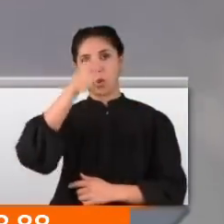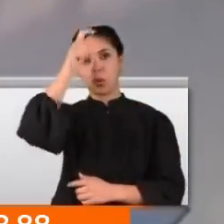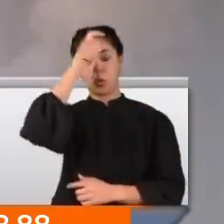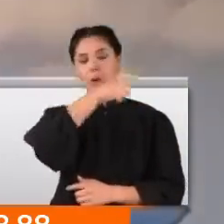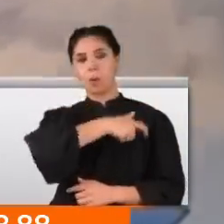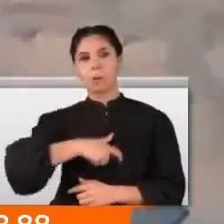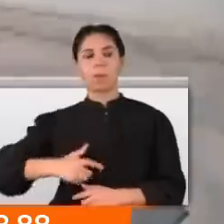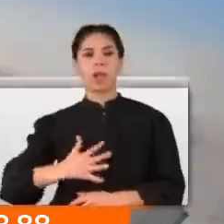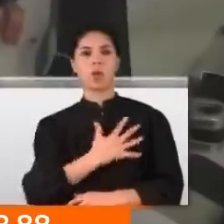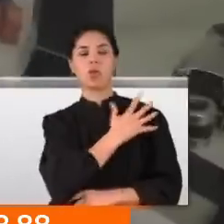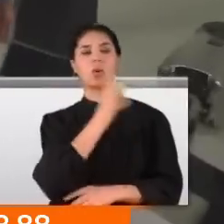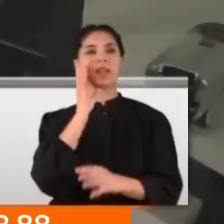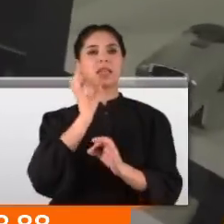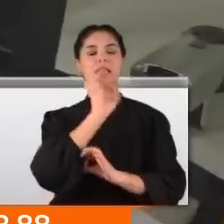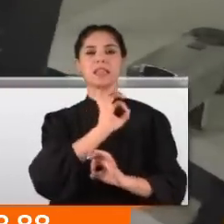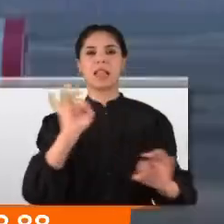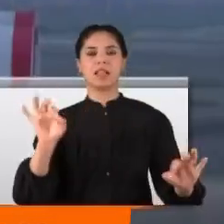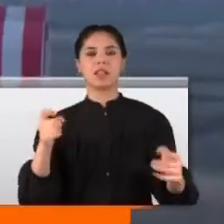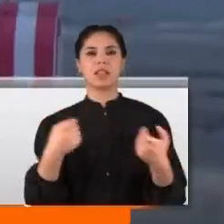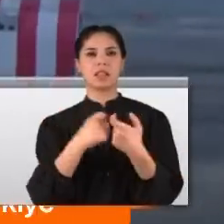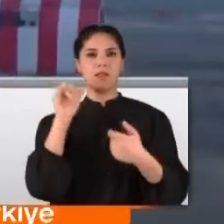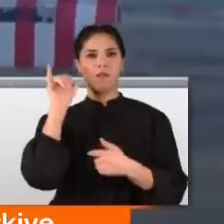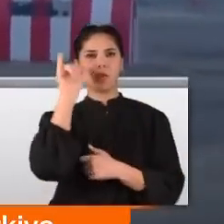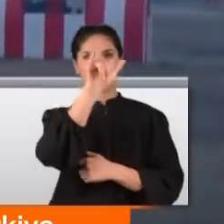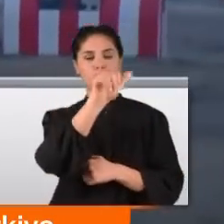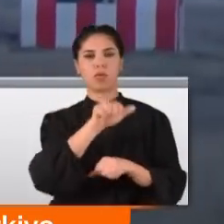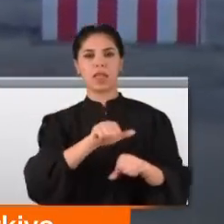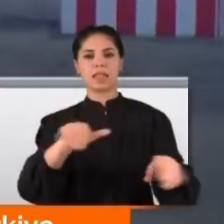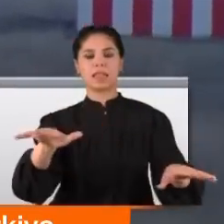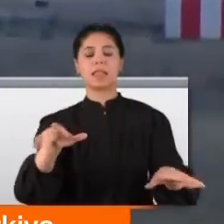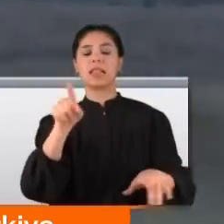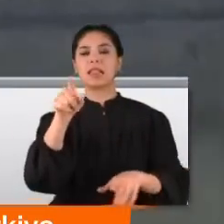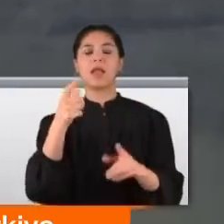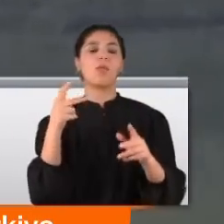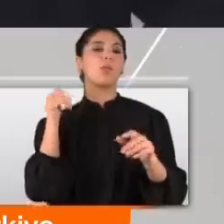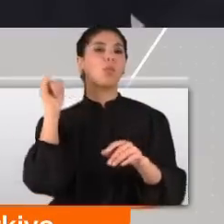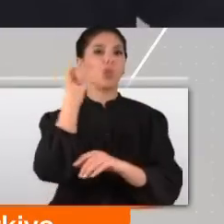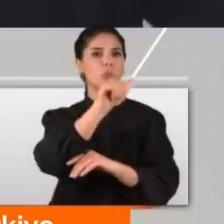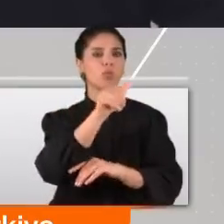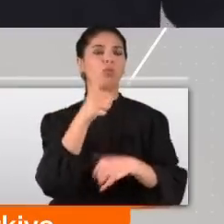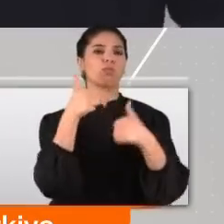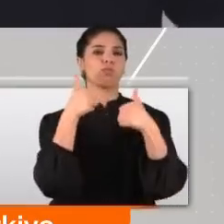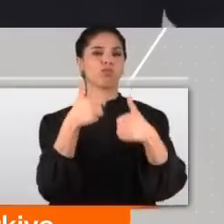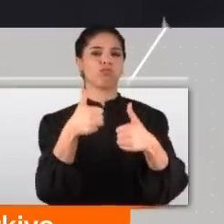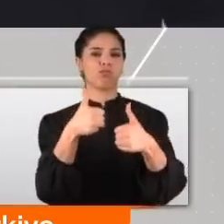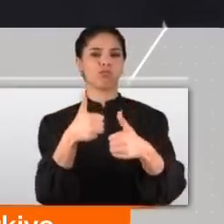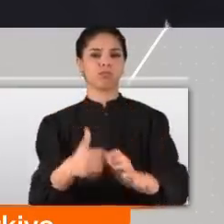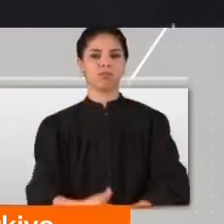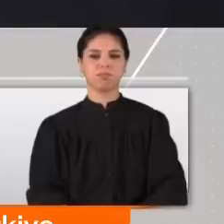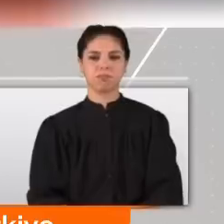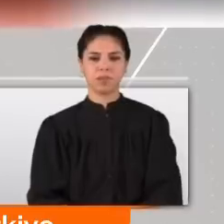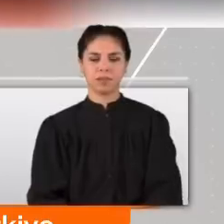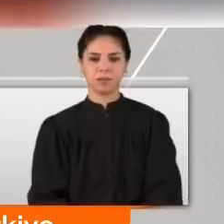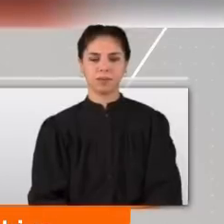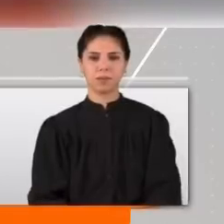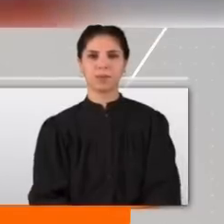gururu insansız savaş uçağı Kızıl Elma sistem tanımlama uçuşunu başarıyla tamamladı. Vatanımıza, milletimize hayırlı uğurlu